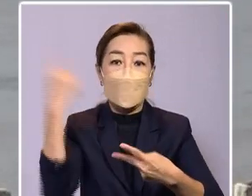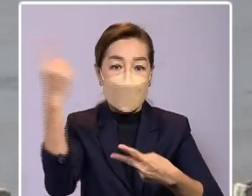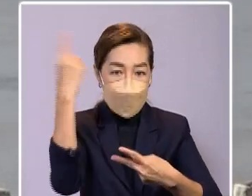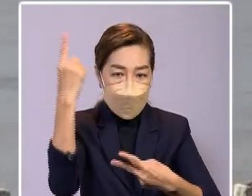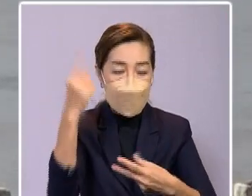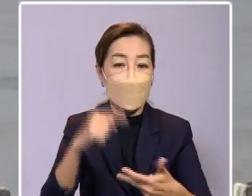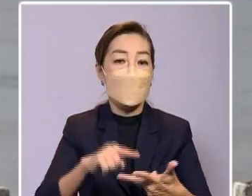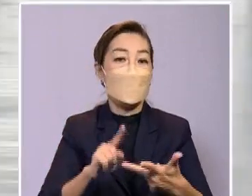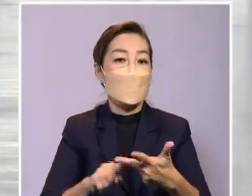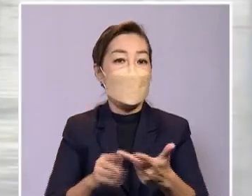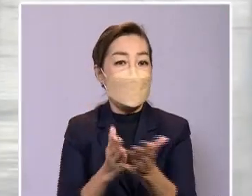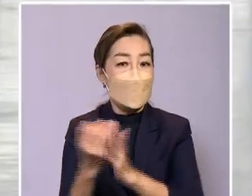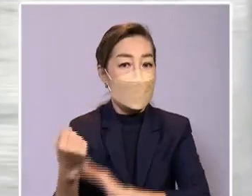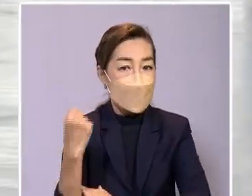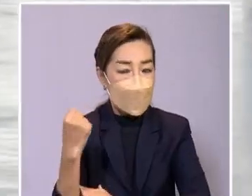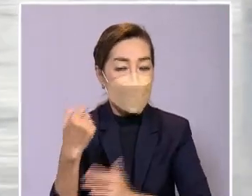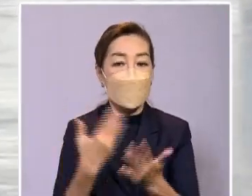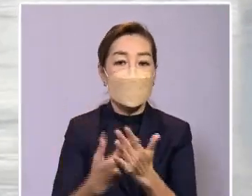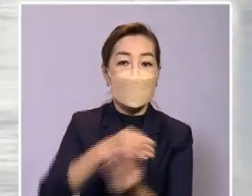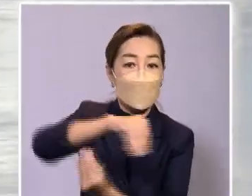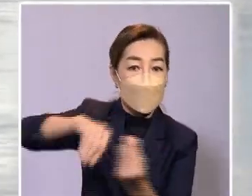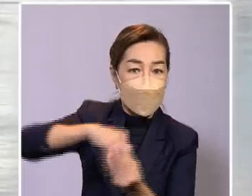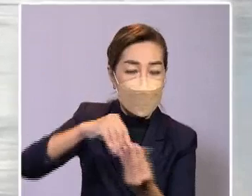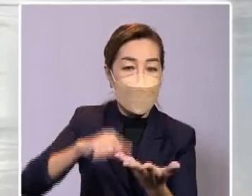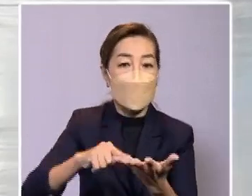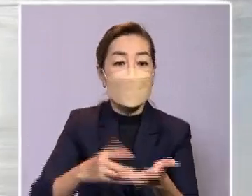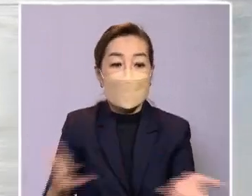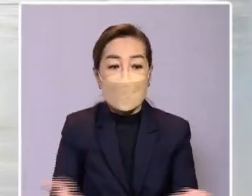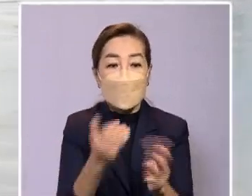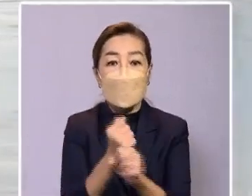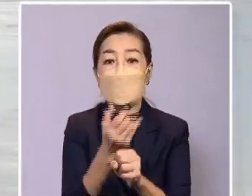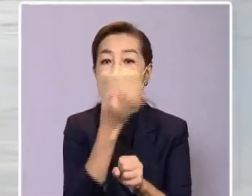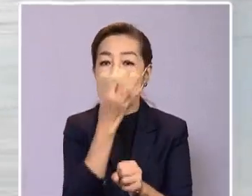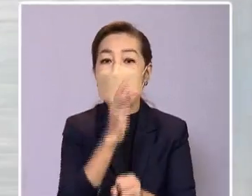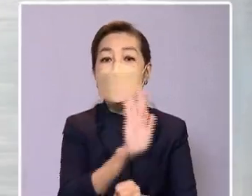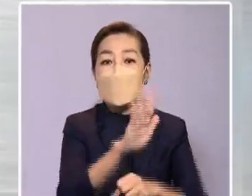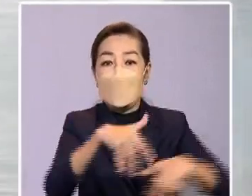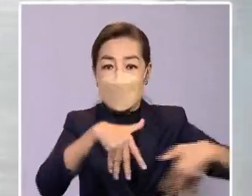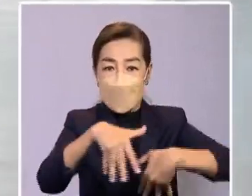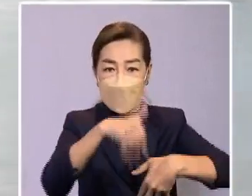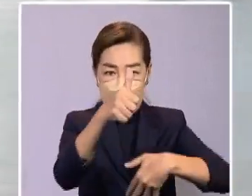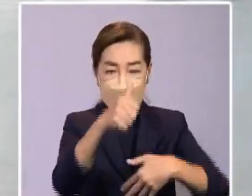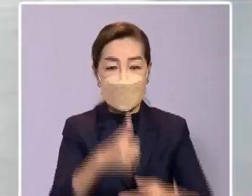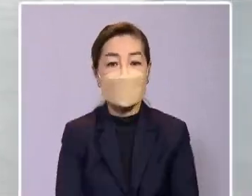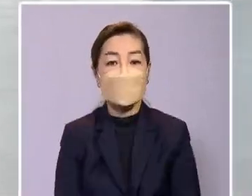านความมั่นคงด้านรายได้รวมถึงการส่งเสริมอาชีพในชุมชนด้วยนะคะ